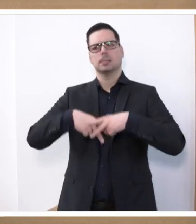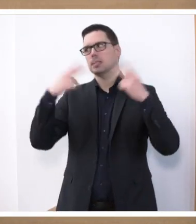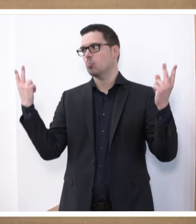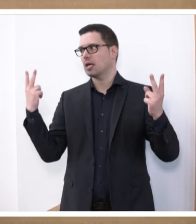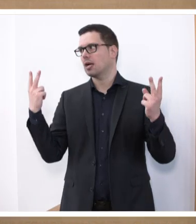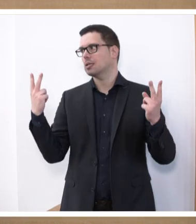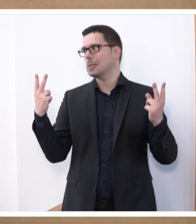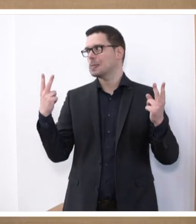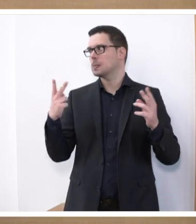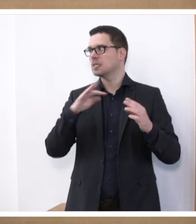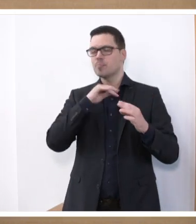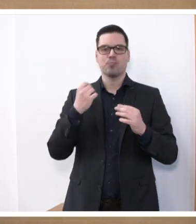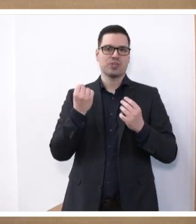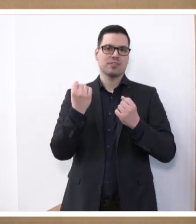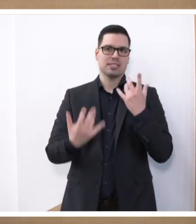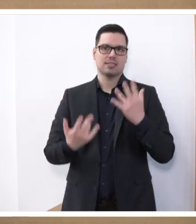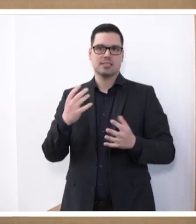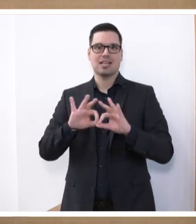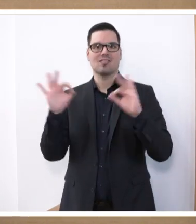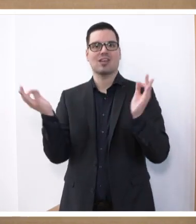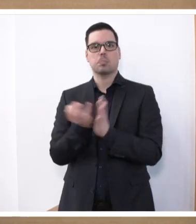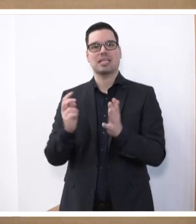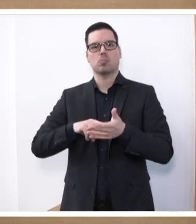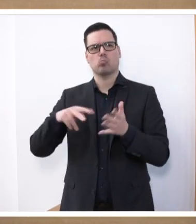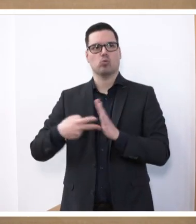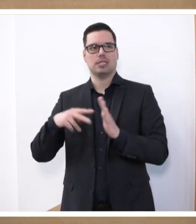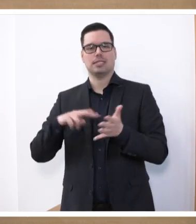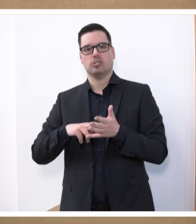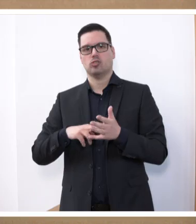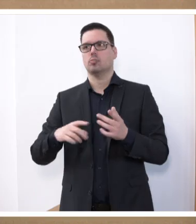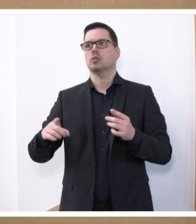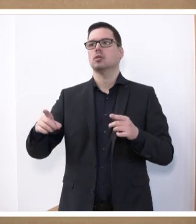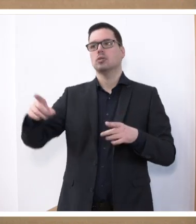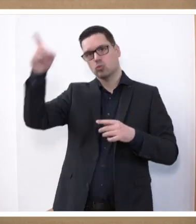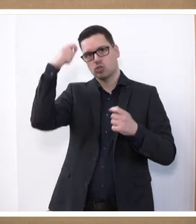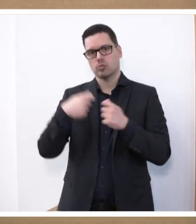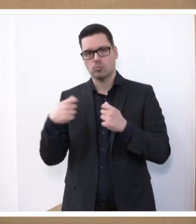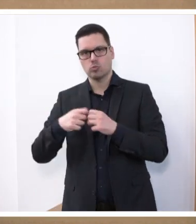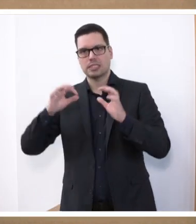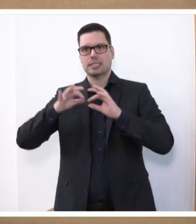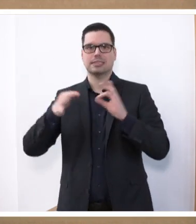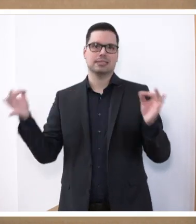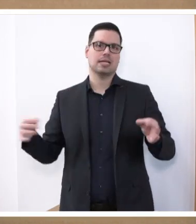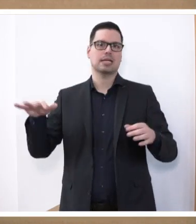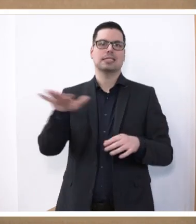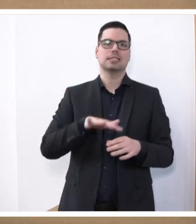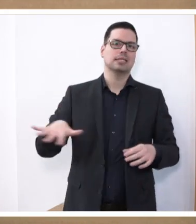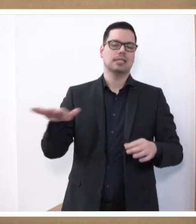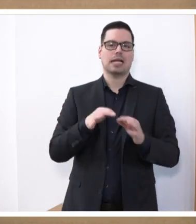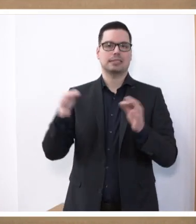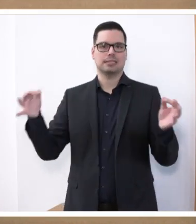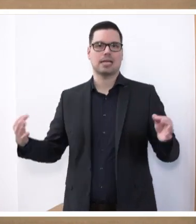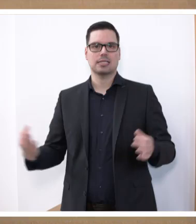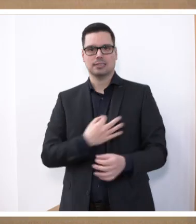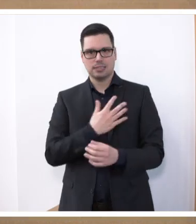wirklich durch eine Vielzahl an familienpolitischen Maßnahmen ob im Deutschen Bundestag ob hier im saarinischen Landtag dort wirklich